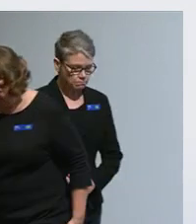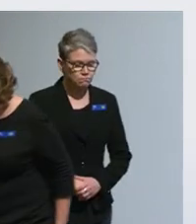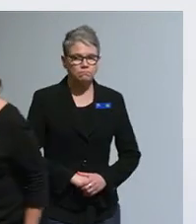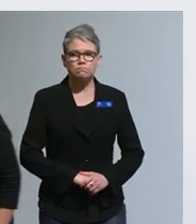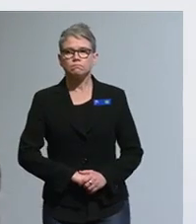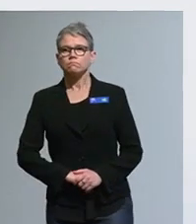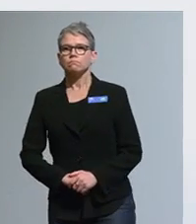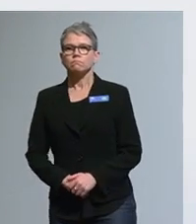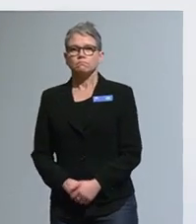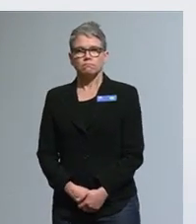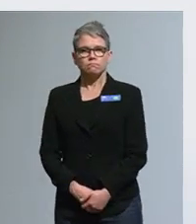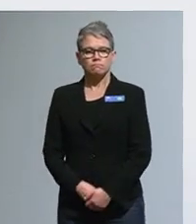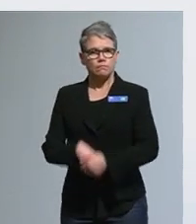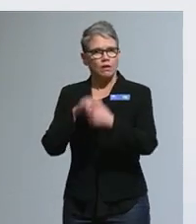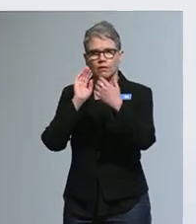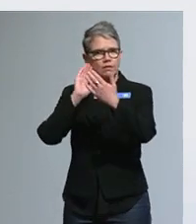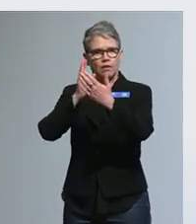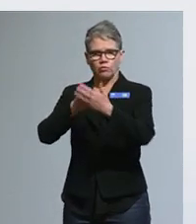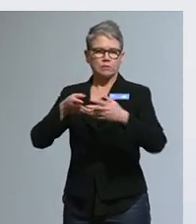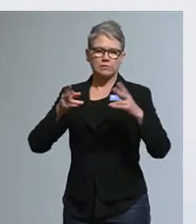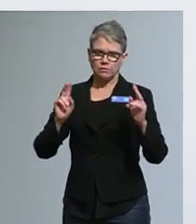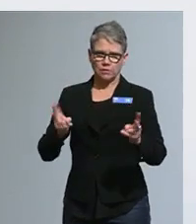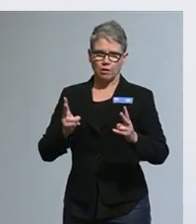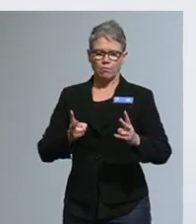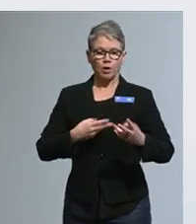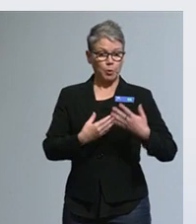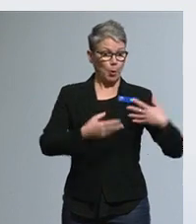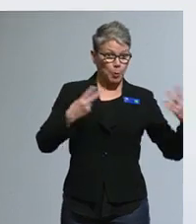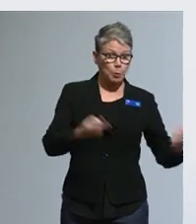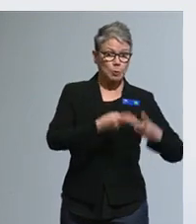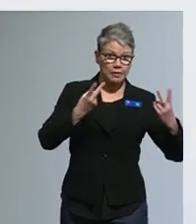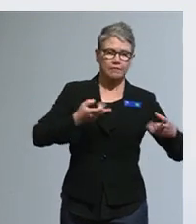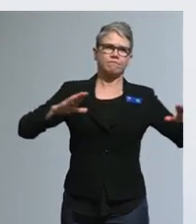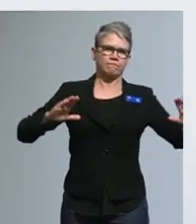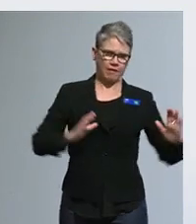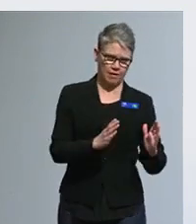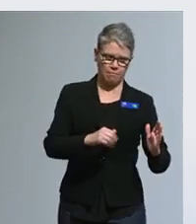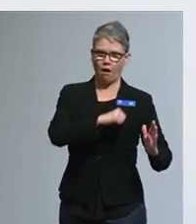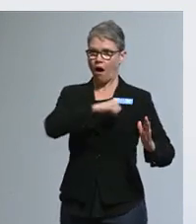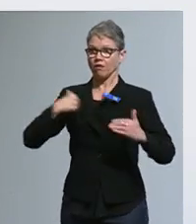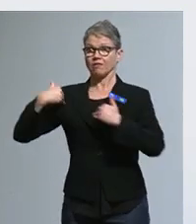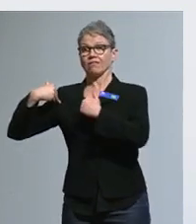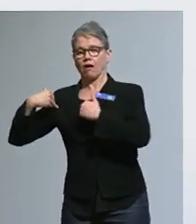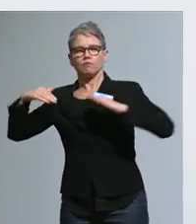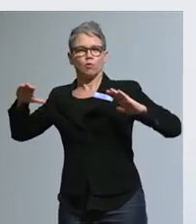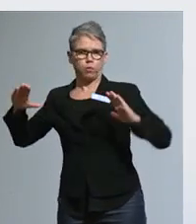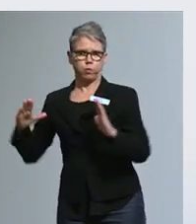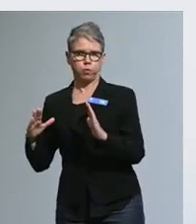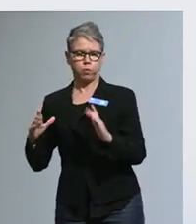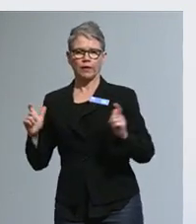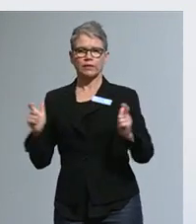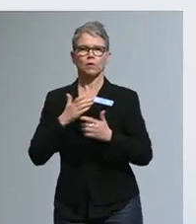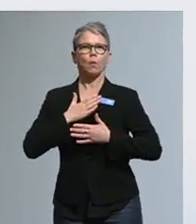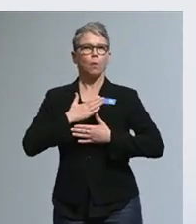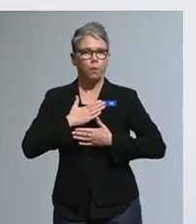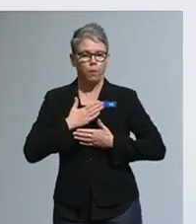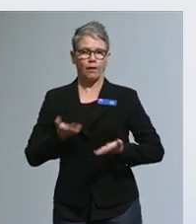Tavoitteena tässä on ihan sama. Vähennetään rutiinityötä, vähennetään sitä hallinnollista taakkaa siellä